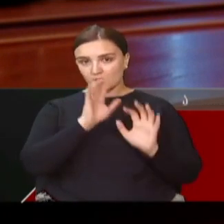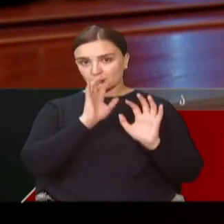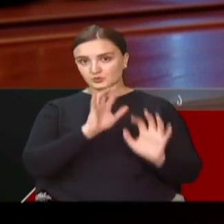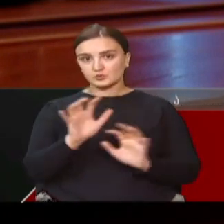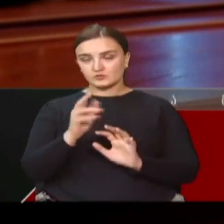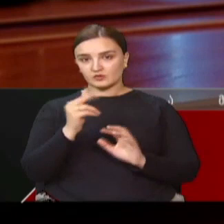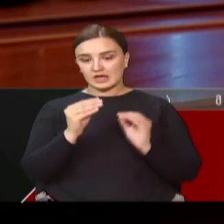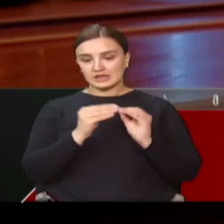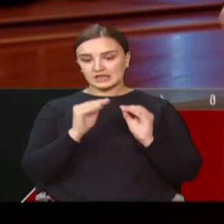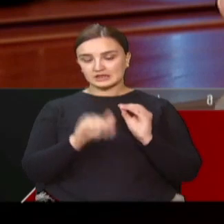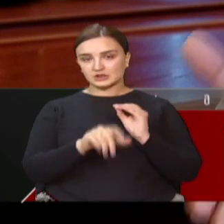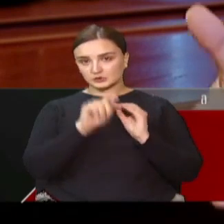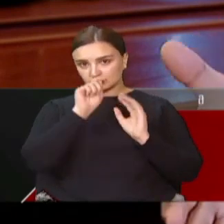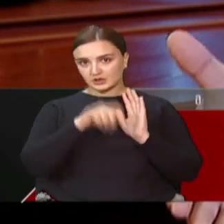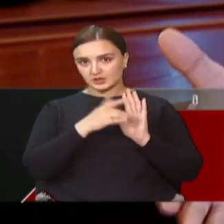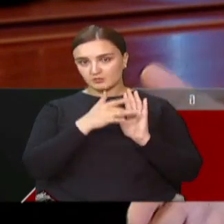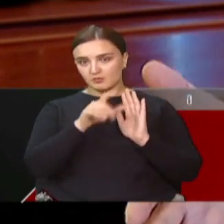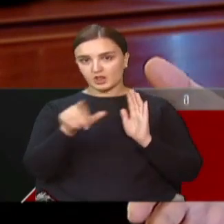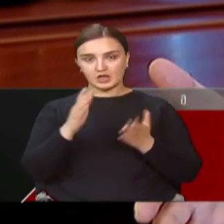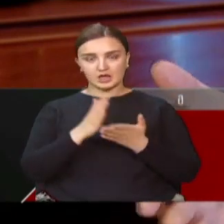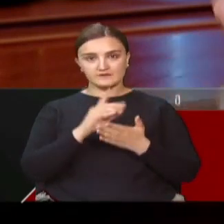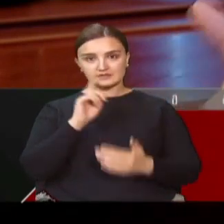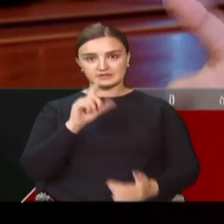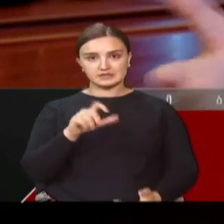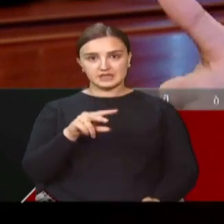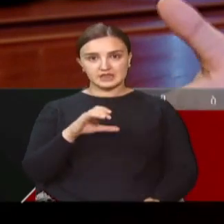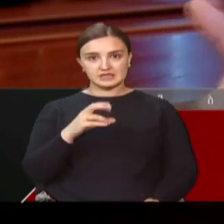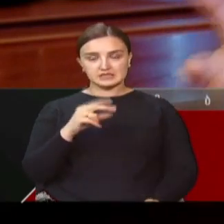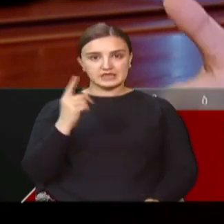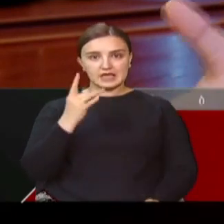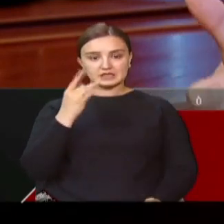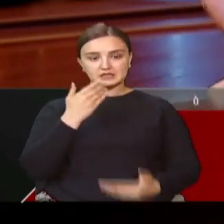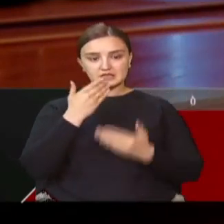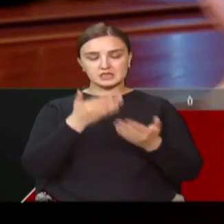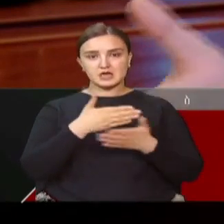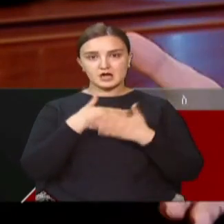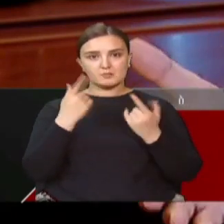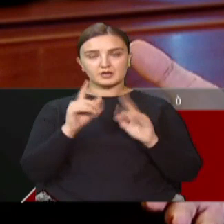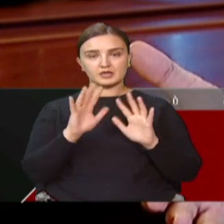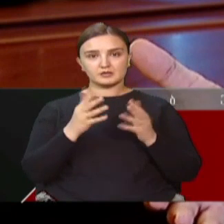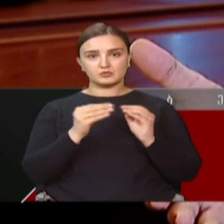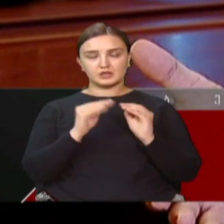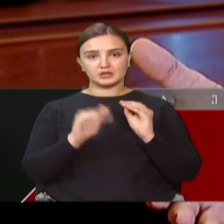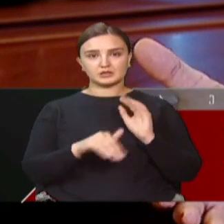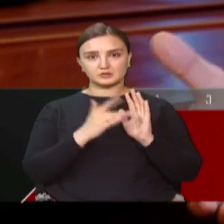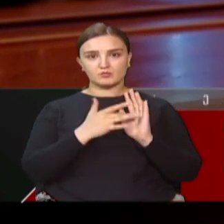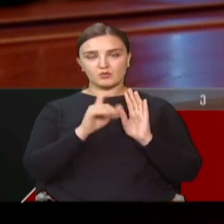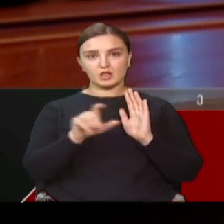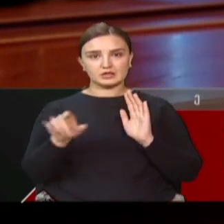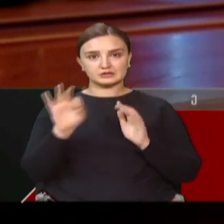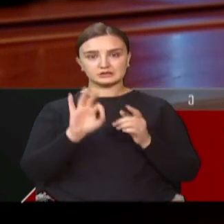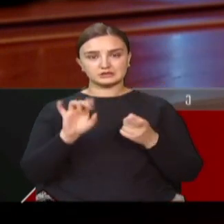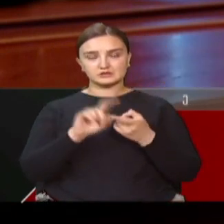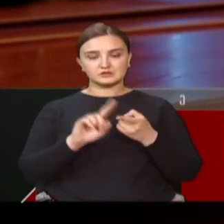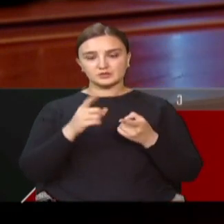შედალოცვილო, 10000-ობით უკრაინის მოქალაქე როყავს აქ ზელენსკის. Rato ertxel ar moikitkha ra khdeboda im 10000 mokhalakestan dakavshirebit. Rato